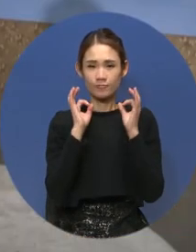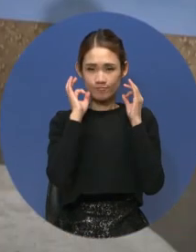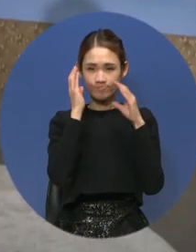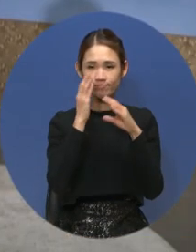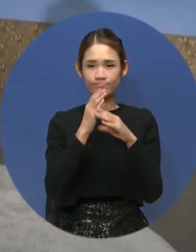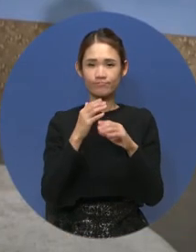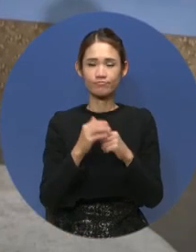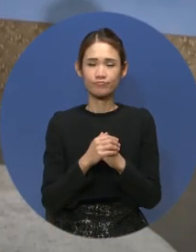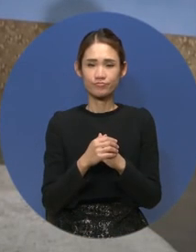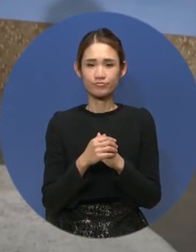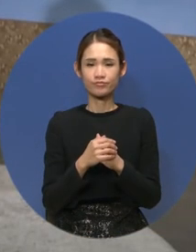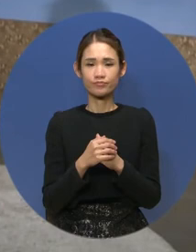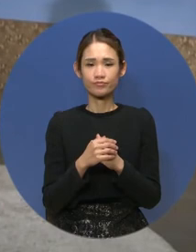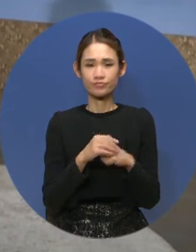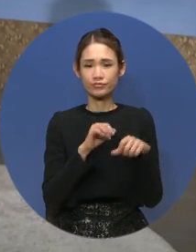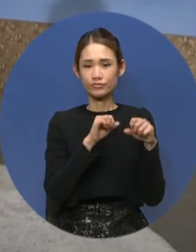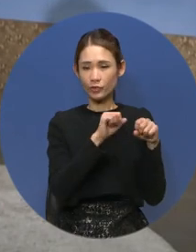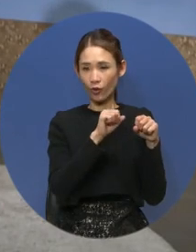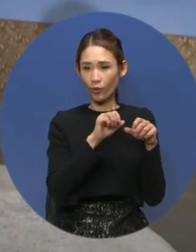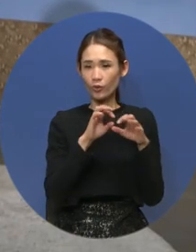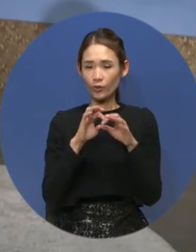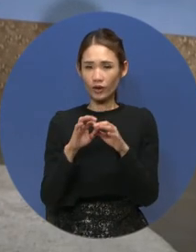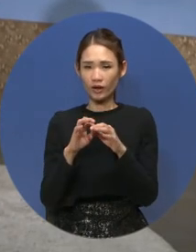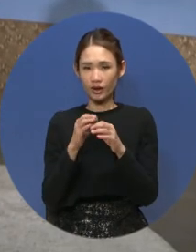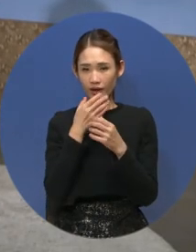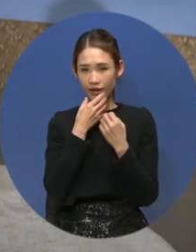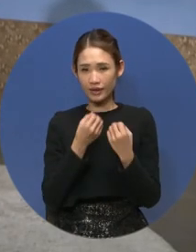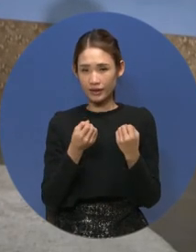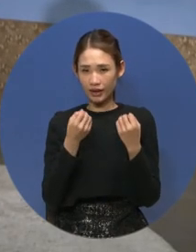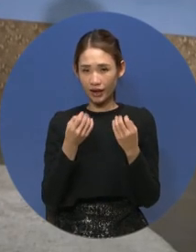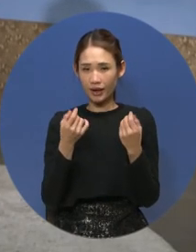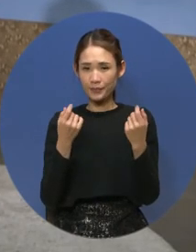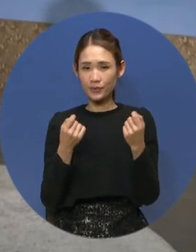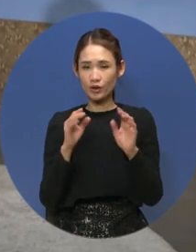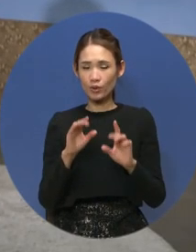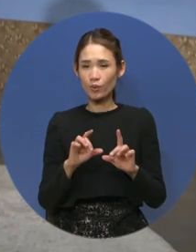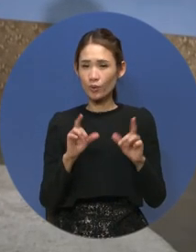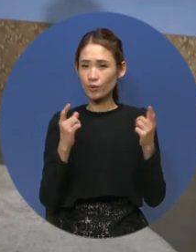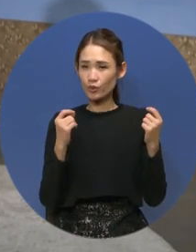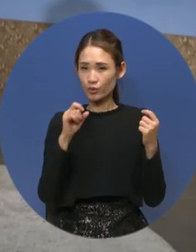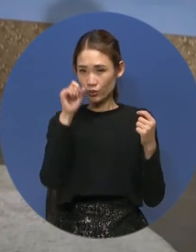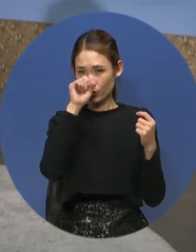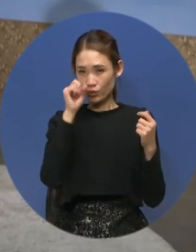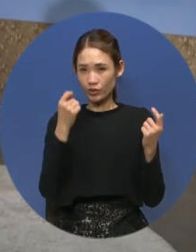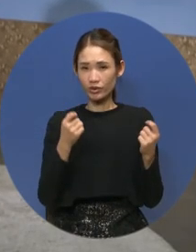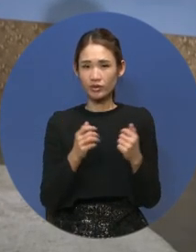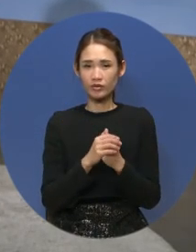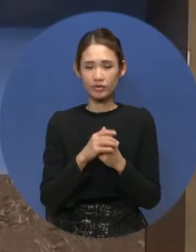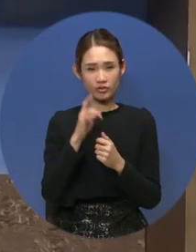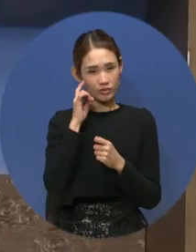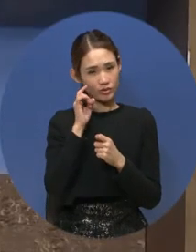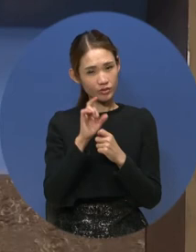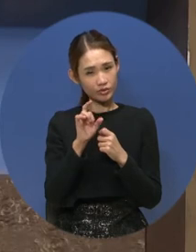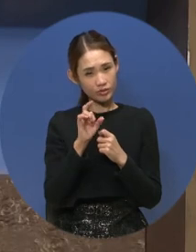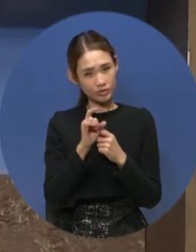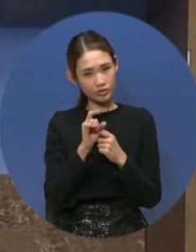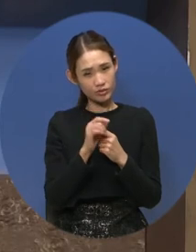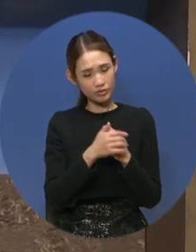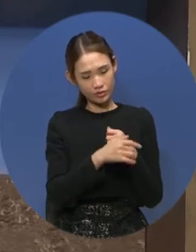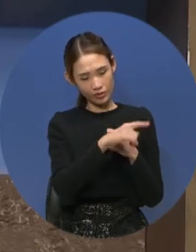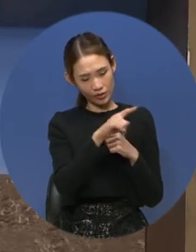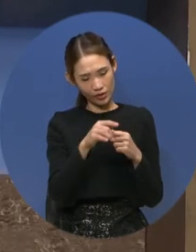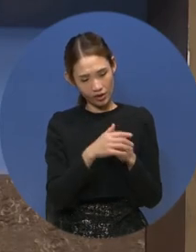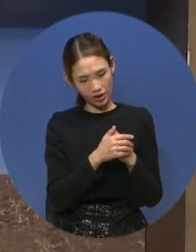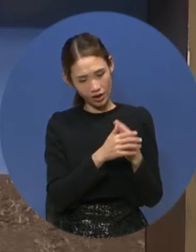네. 그러니까 청소와 관련한 캠페인 같은 것을 해도 좋을 것 같아요. 그러니까 네. 네, 구민 한 분 한 분이